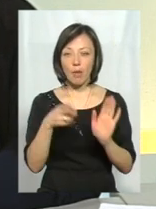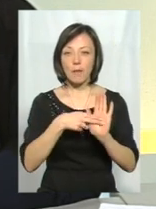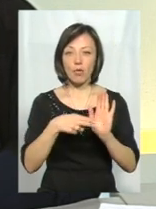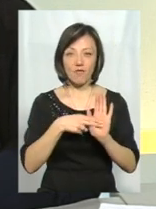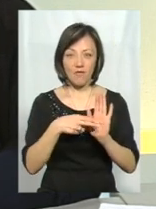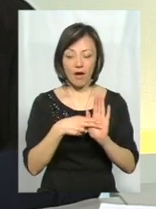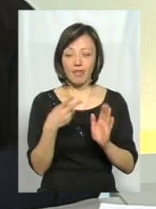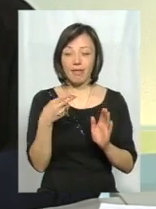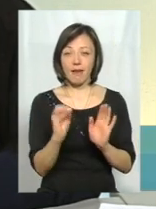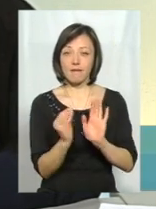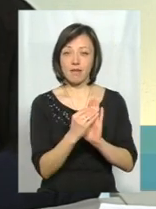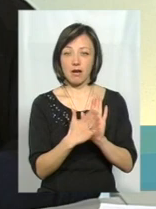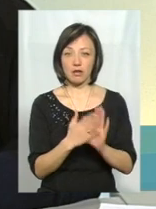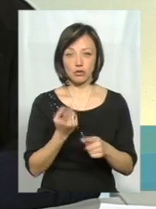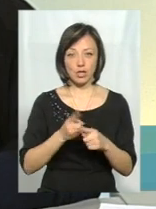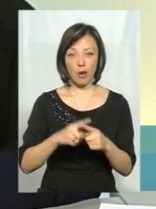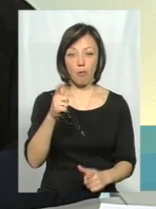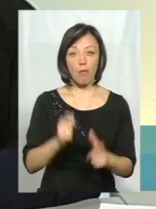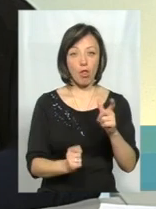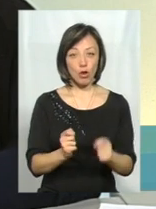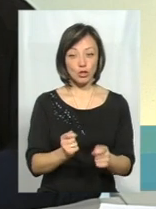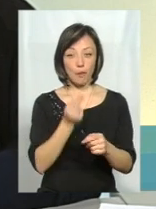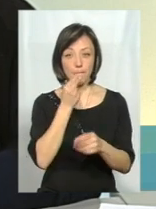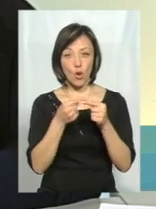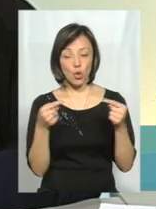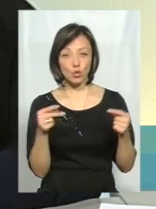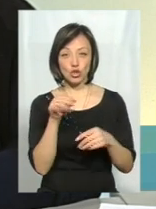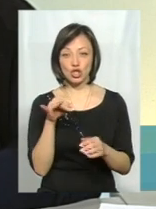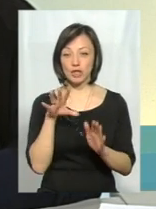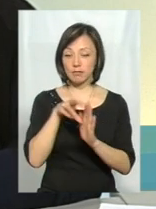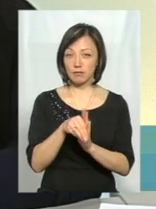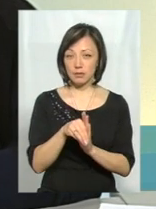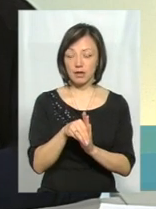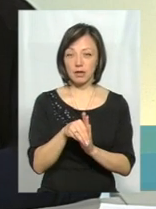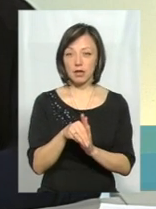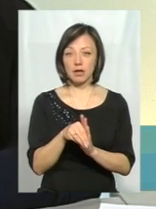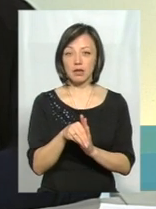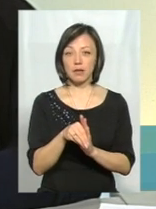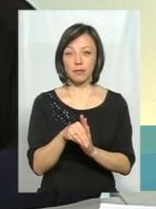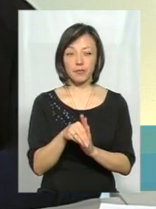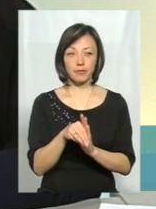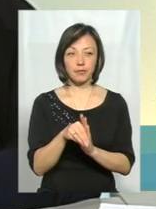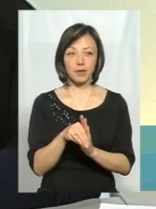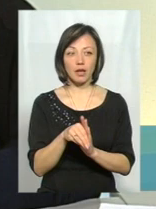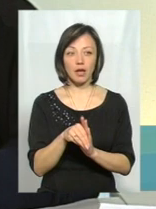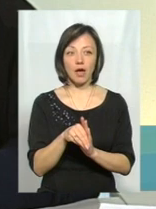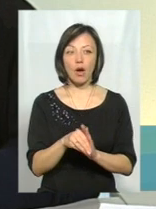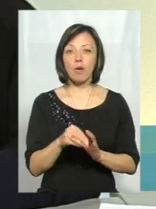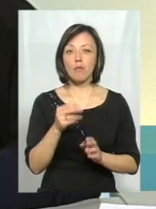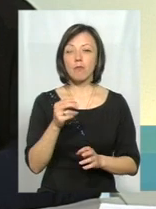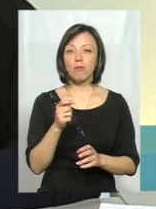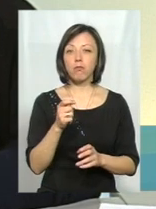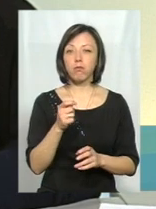маркування, де вказано, чи це є молочний продукт, чи, є, чи це є продукт з молока.